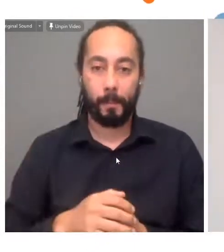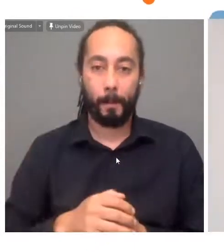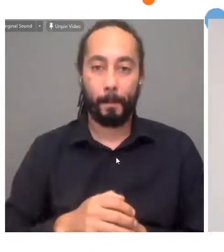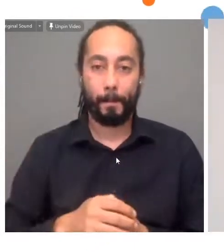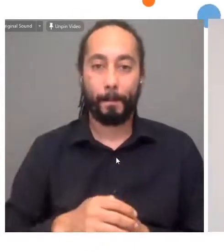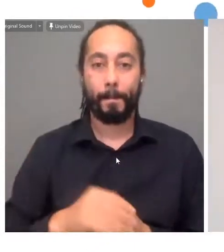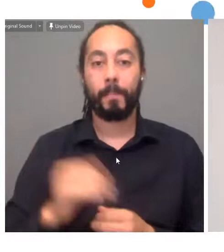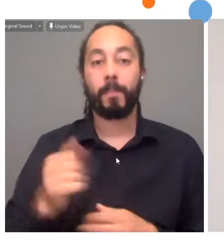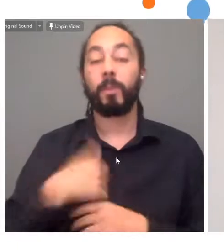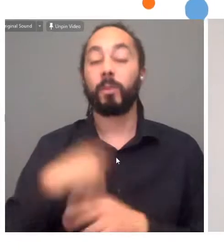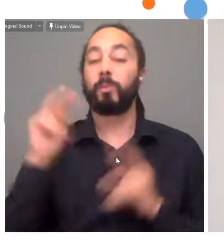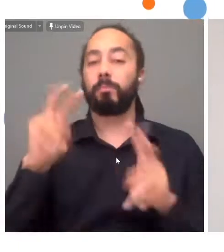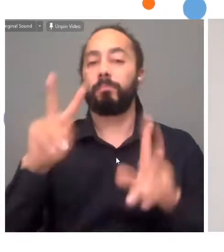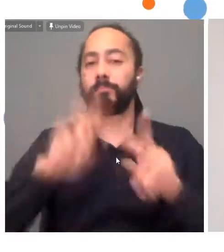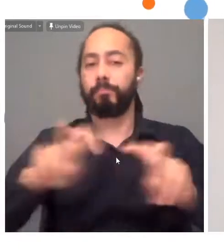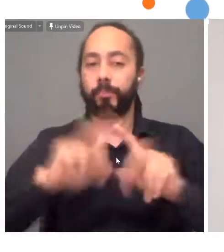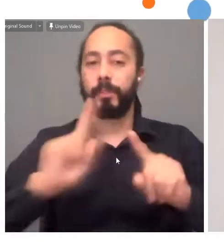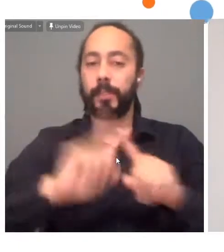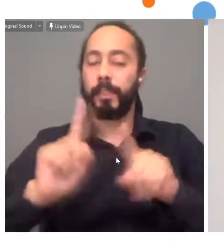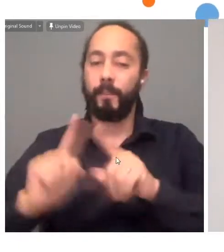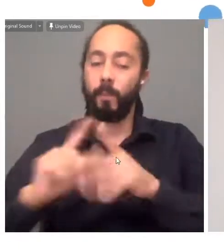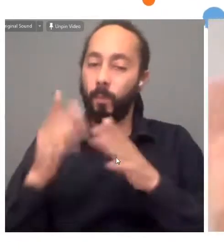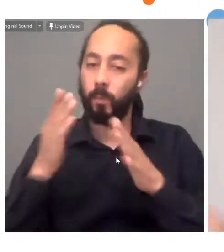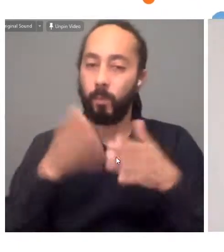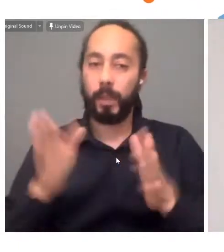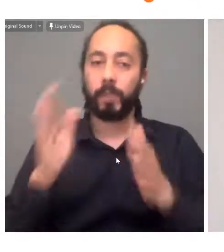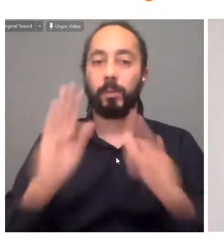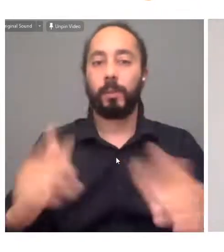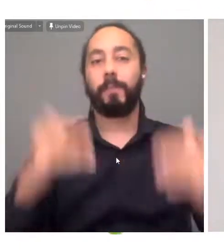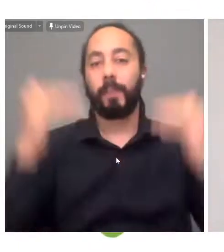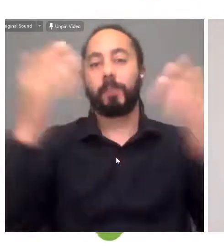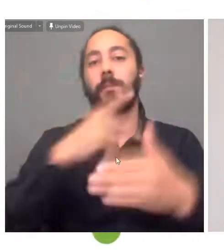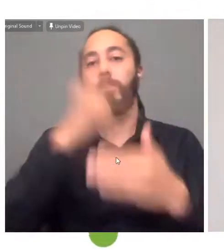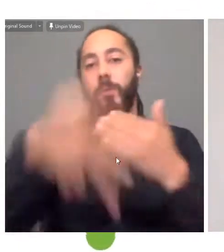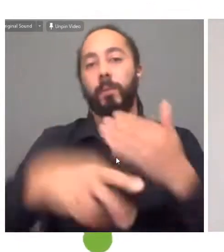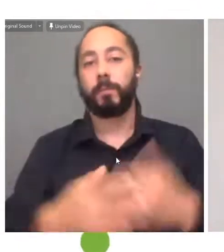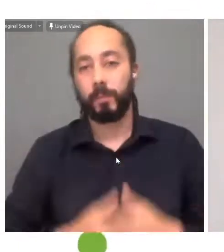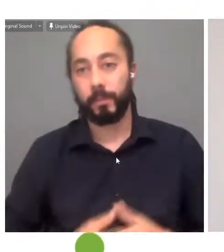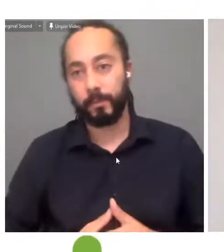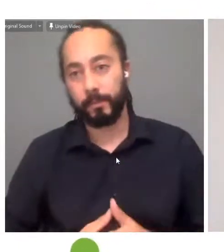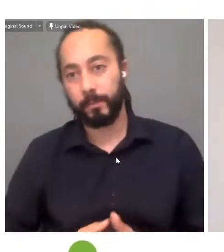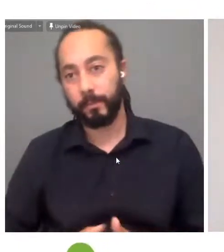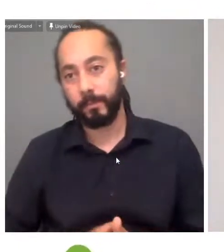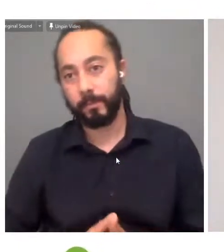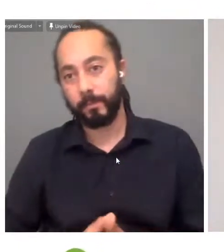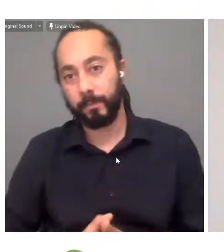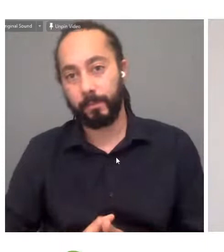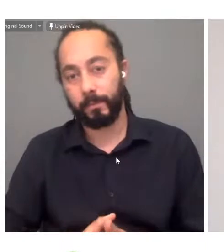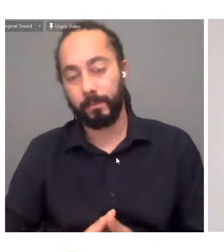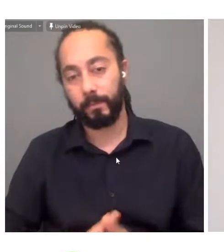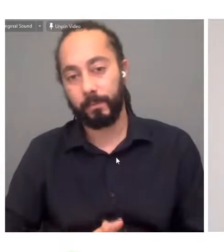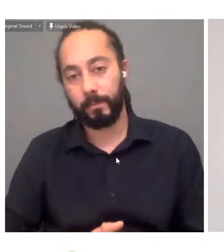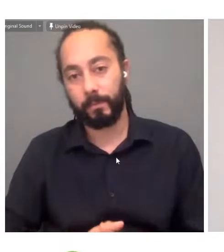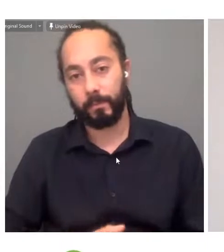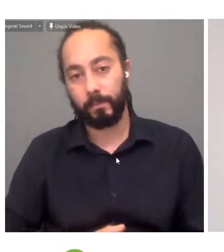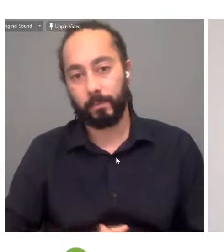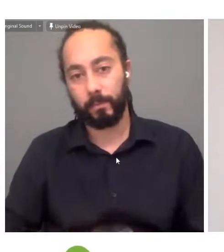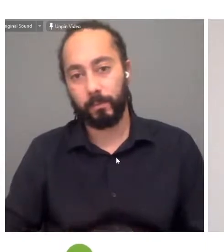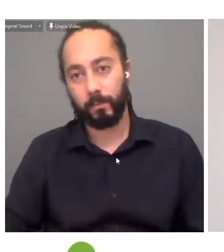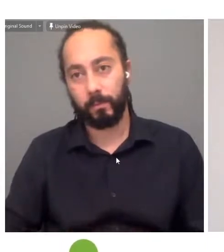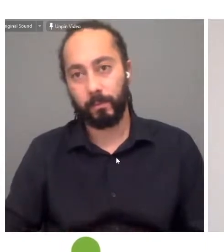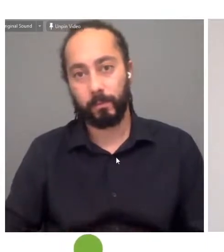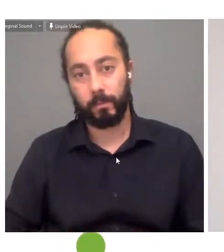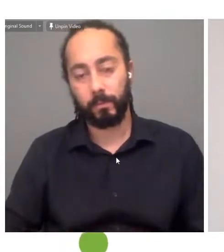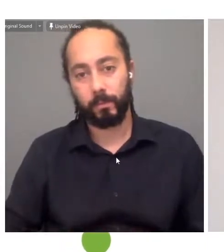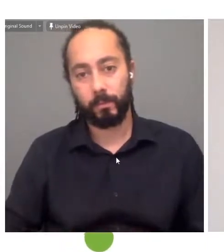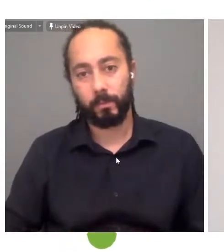Vous avez répondu à la deuxième question, donc je n'ai pas à la poser. Par contre, je vous dis que les collègues qui ont soumis cette deuxième